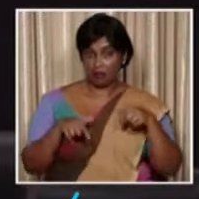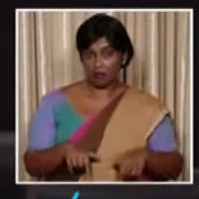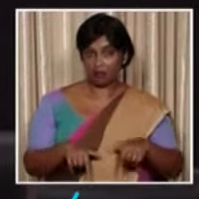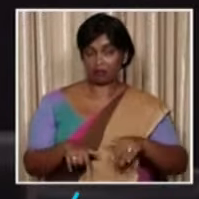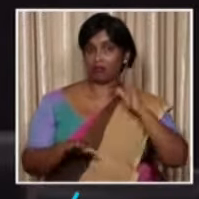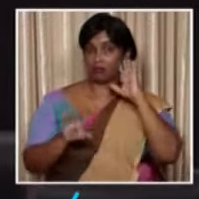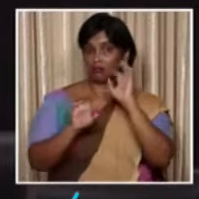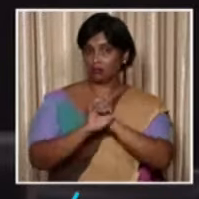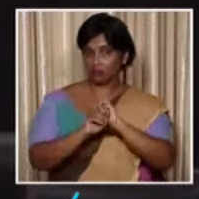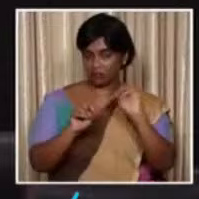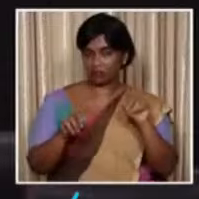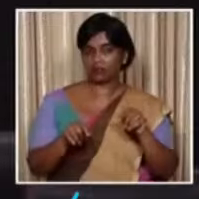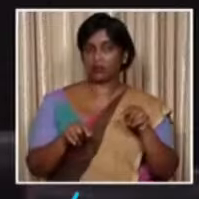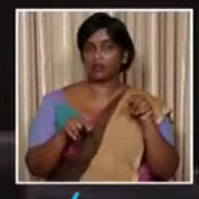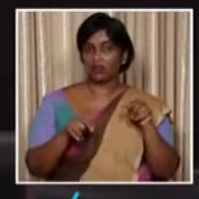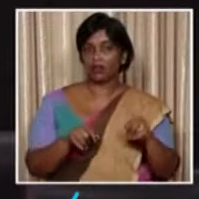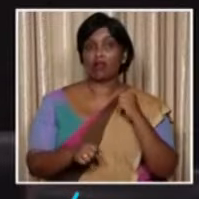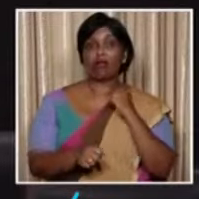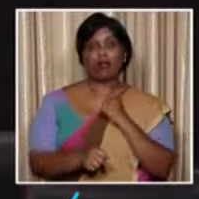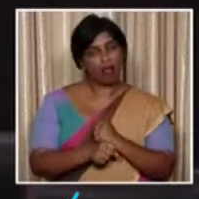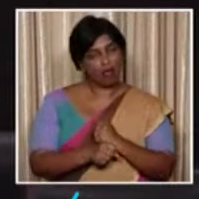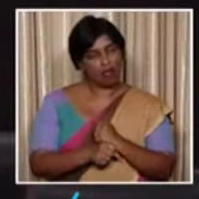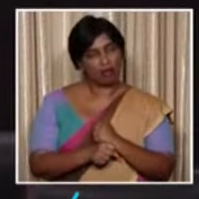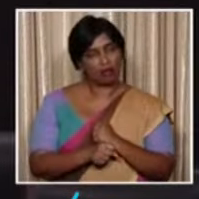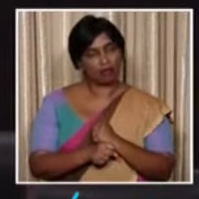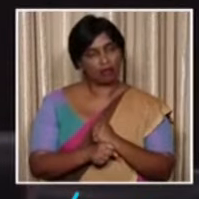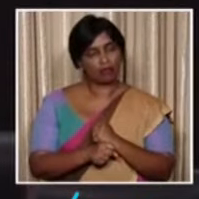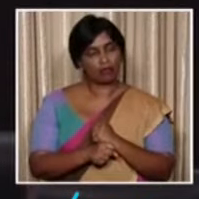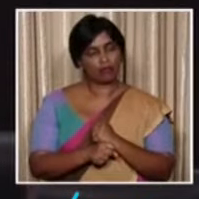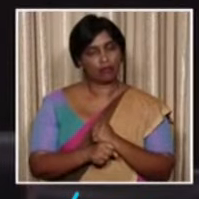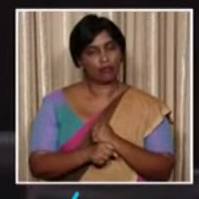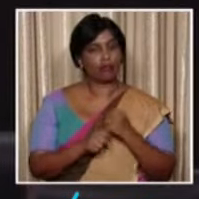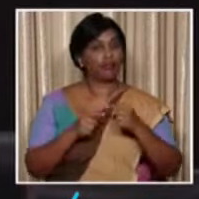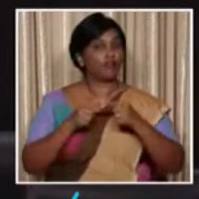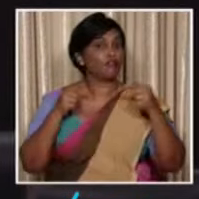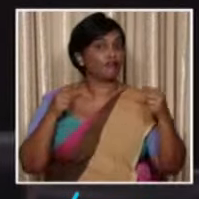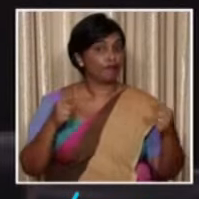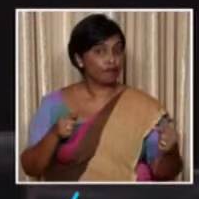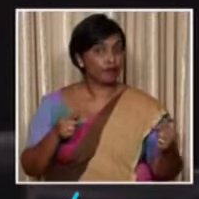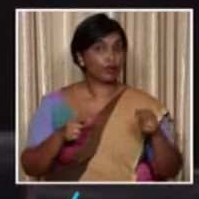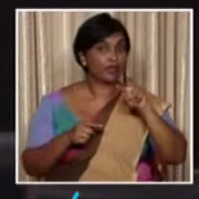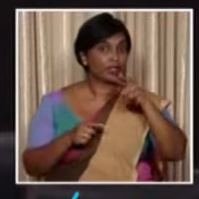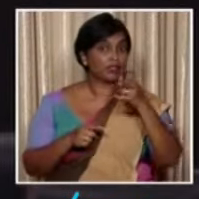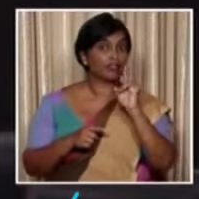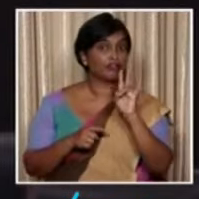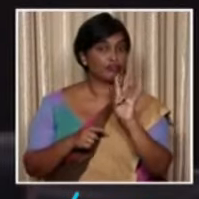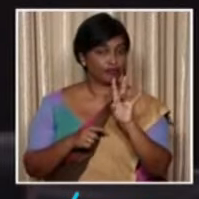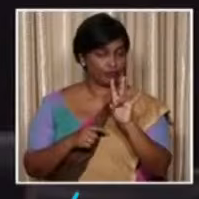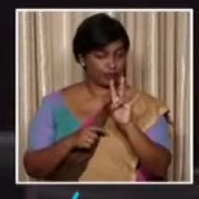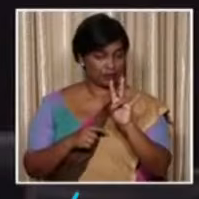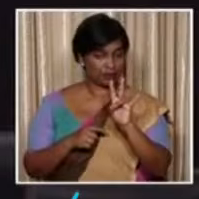प्रकाश आंडुवट सह विपक्षे में देशीय विसिपाहे